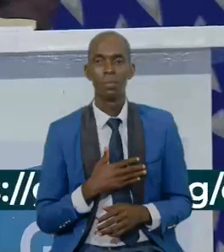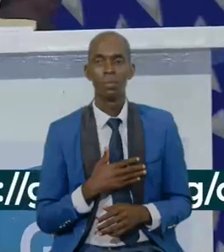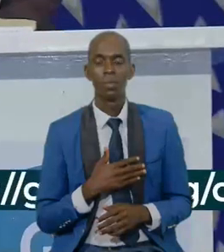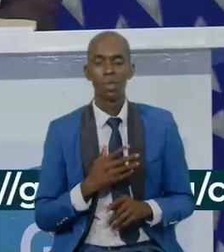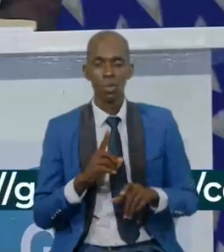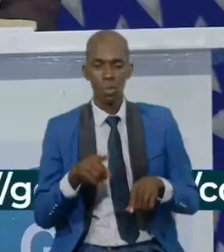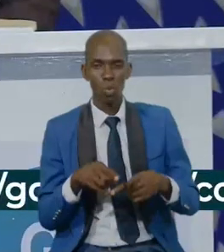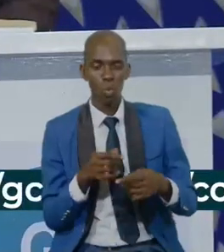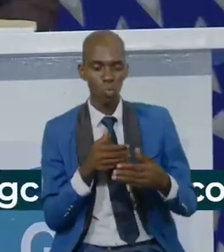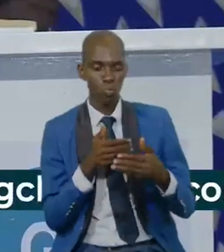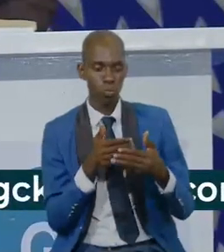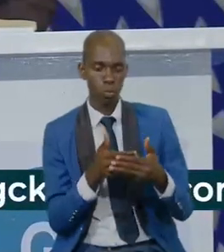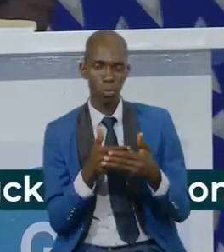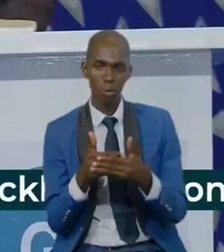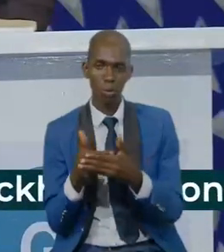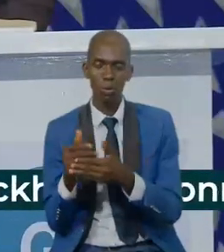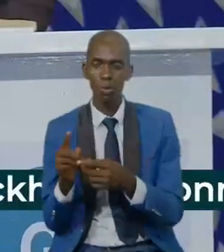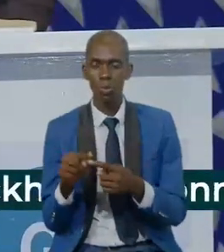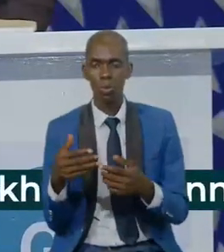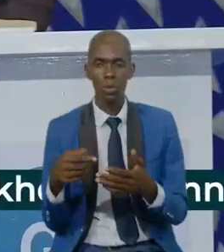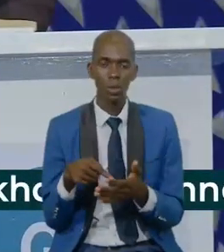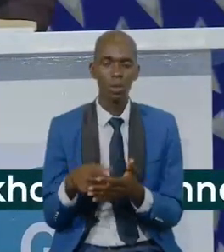nearer to these converts.